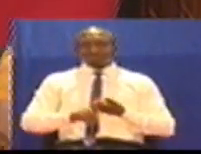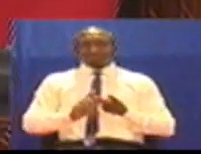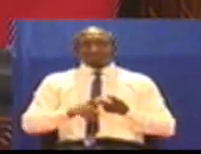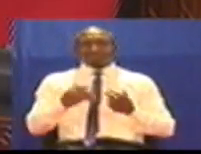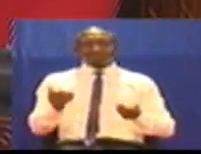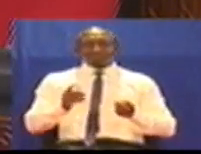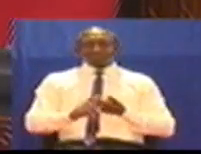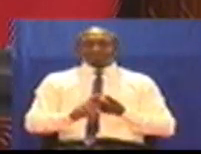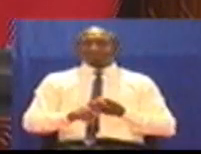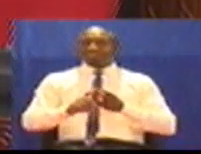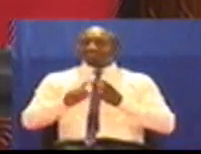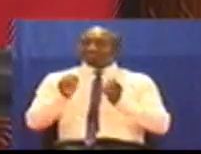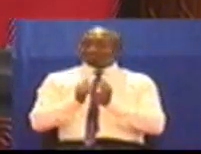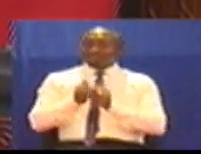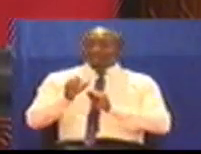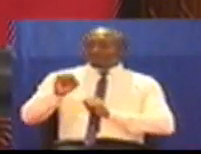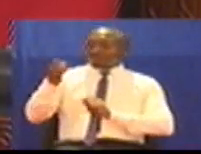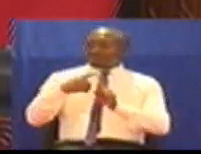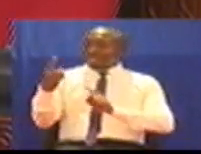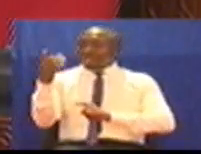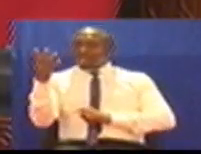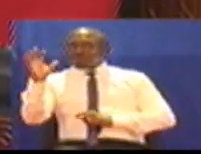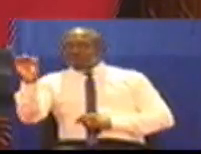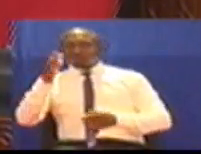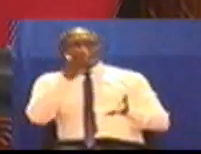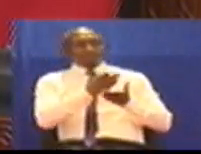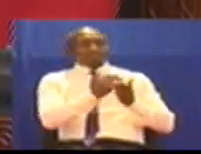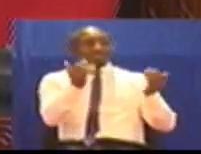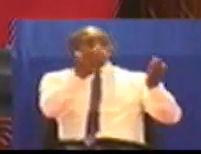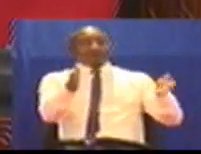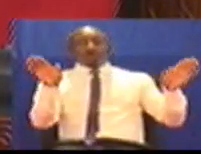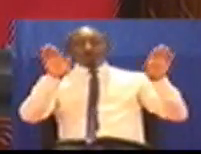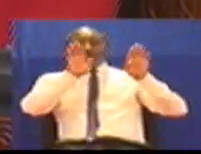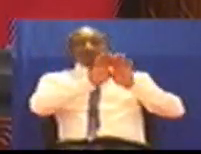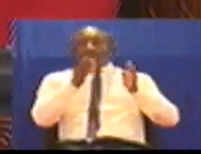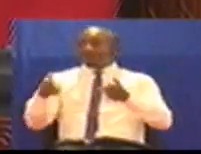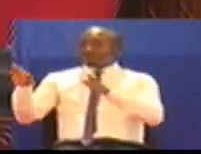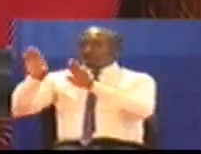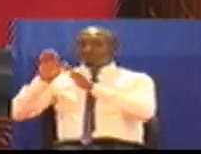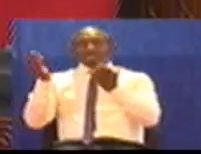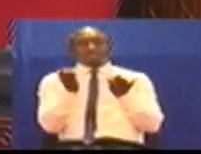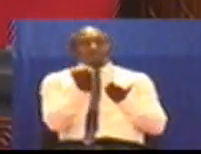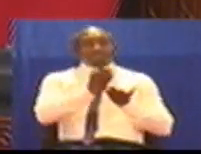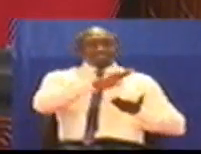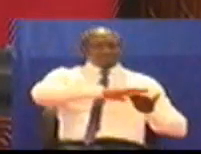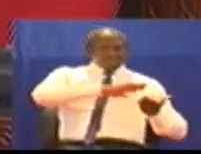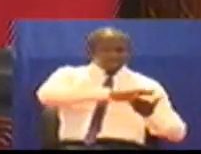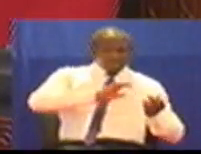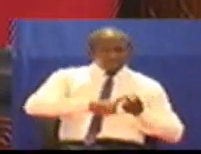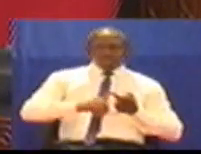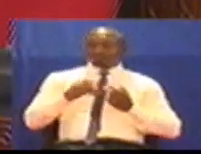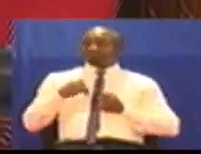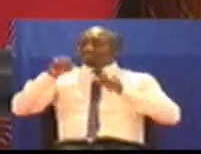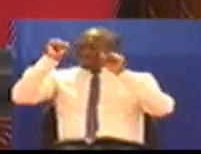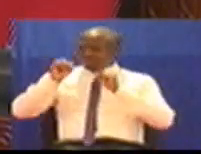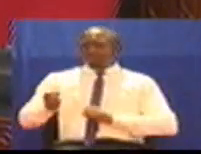swala la kukamiliza milioni 140 kukamilisha maboma katika shule za msingi. Nasema nilisema hili